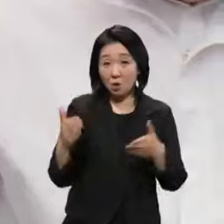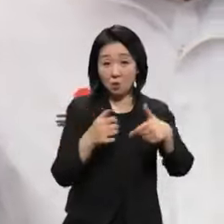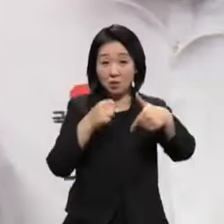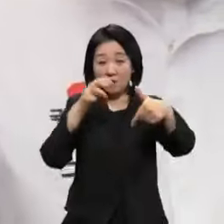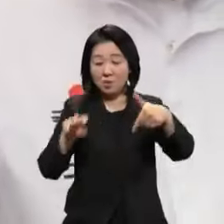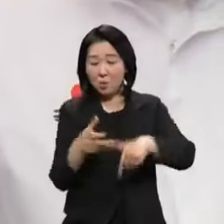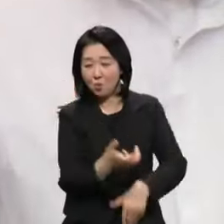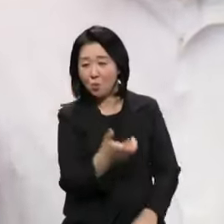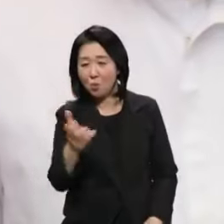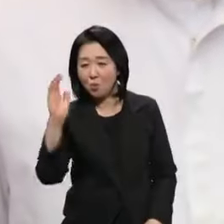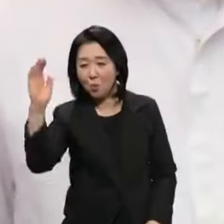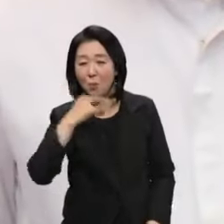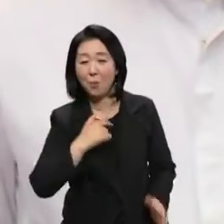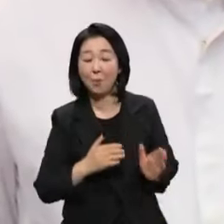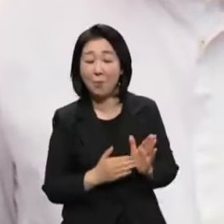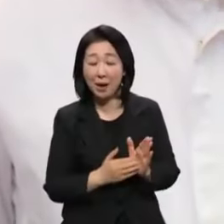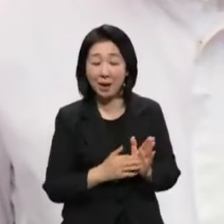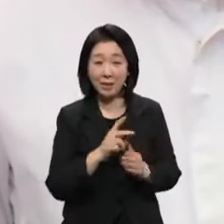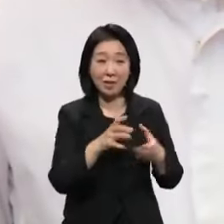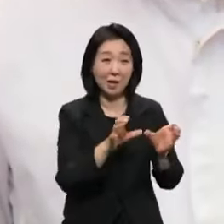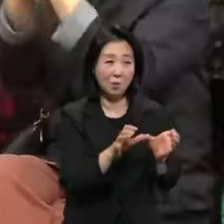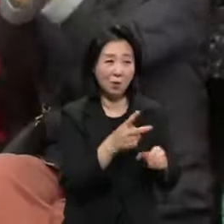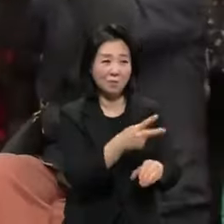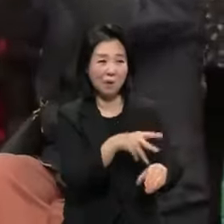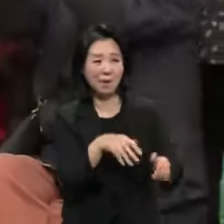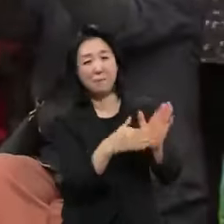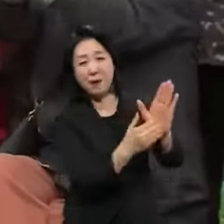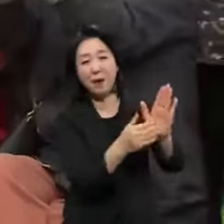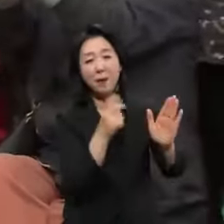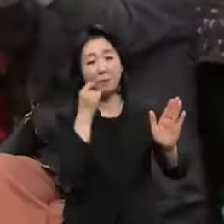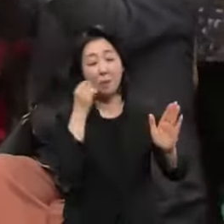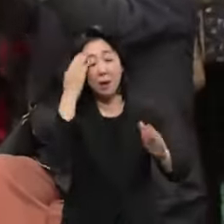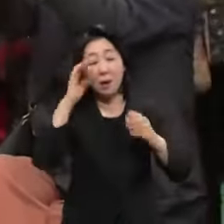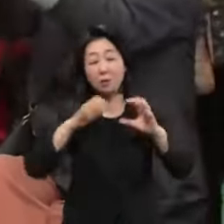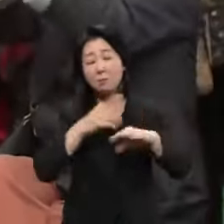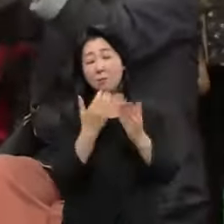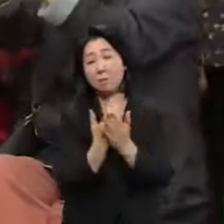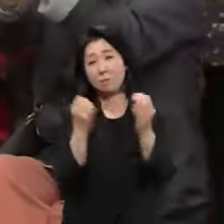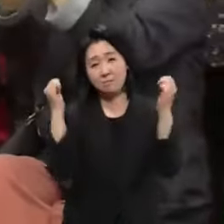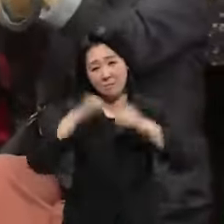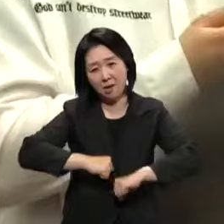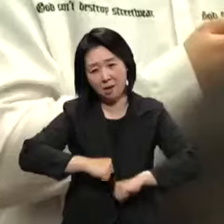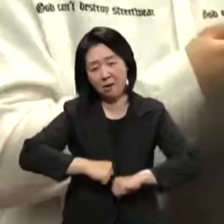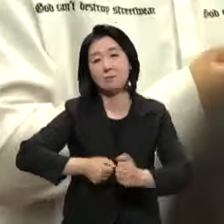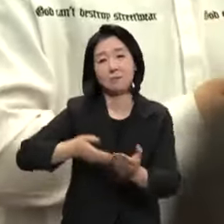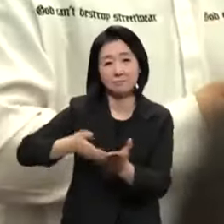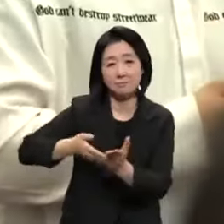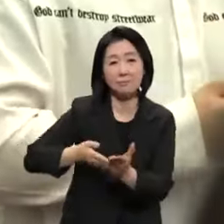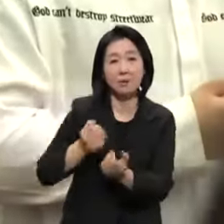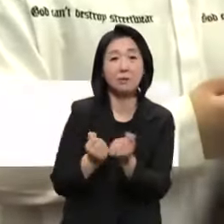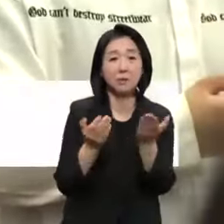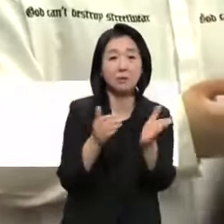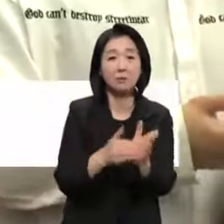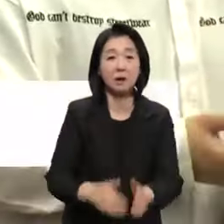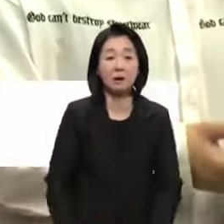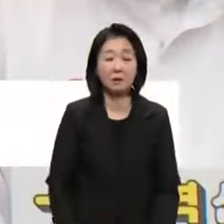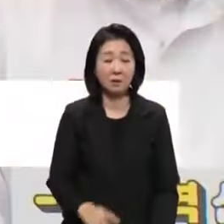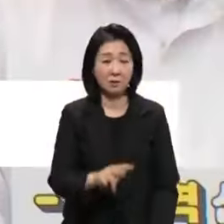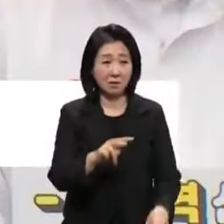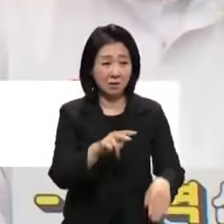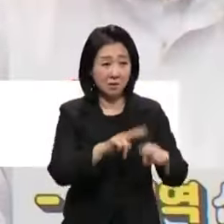지역을 훑었고 야권의 200석 확보를 막지 못하면 대한민국이 무너진다고 호소했습니다. 200석을 가지고 그냥